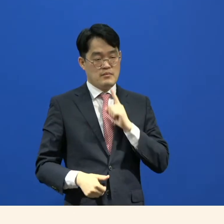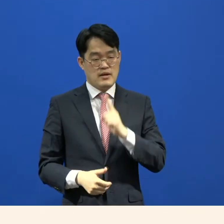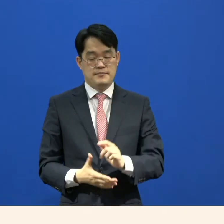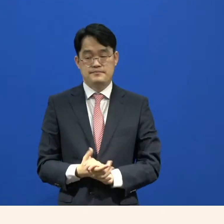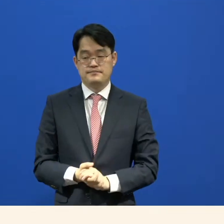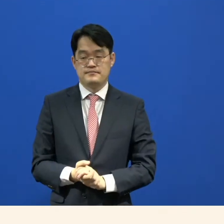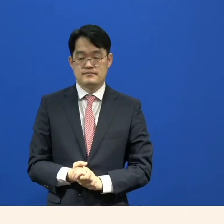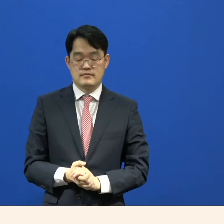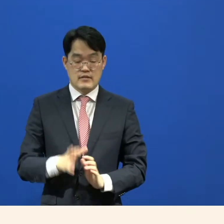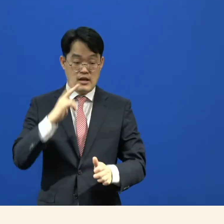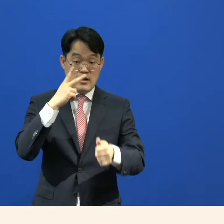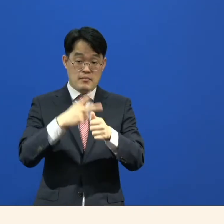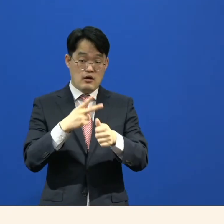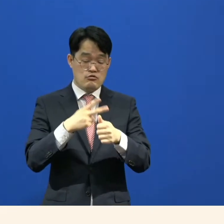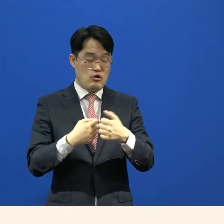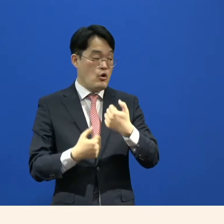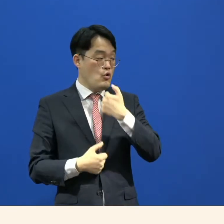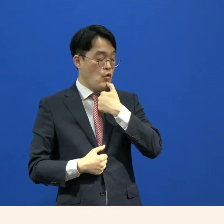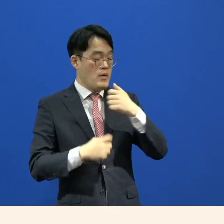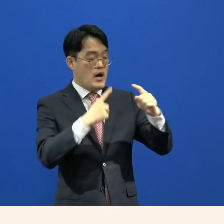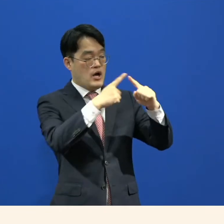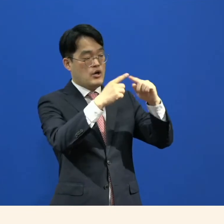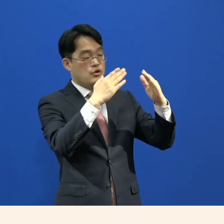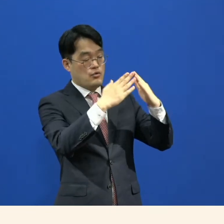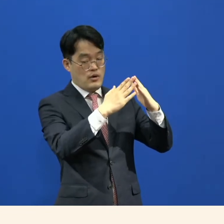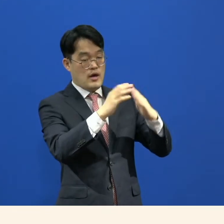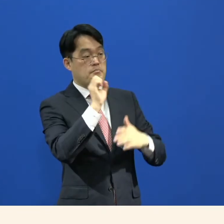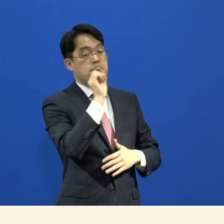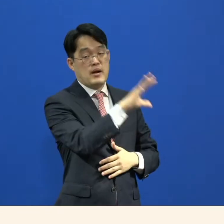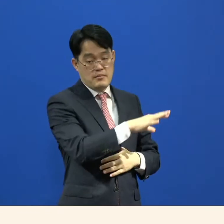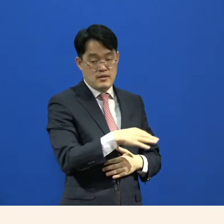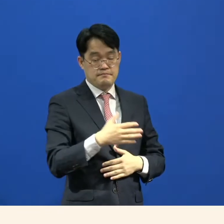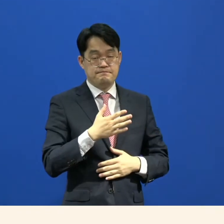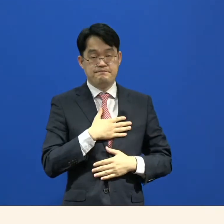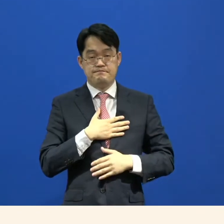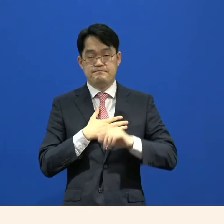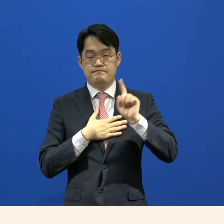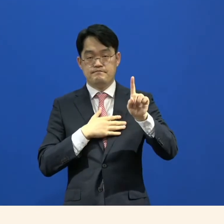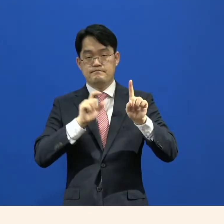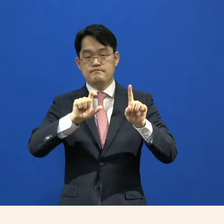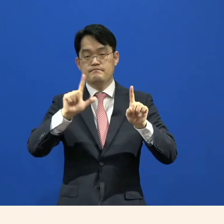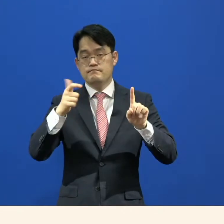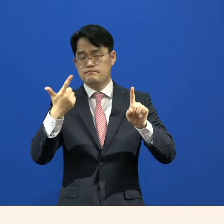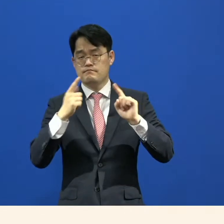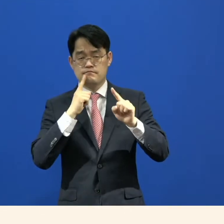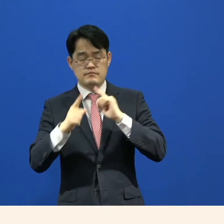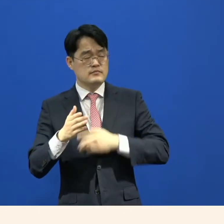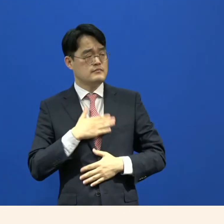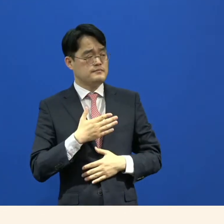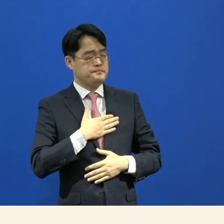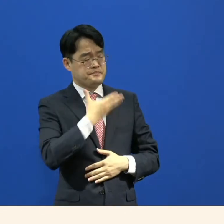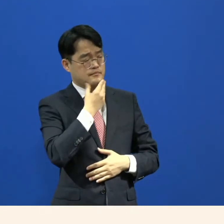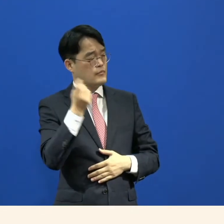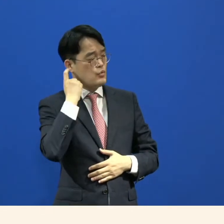그래서 바울은 로마 교회를 향하여 외칩니다. 로마서 1장 16절에 내가 복음을 부끄러워하지 아니하노니,